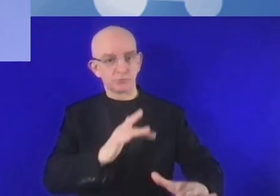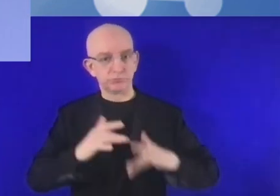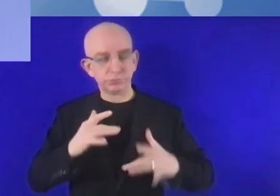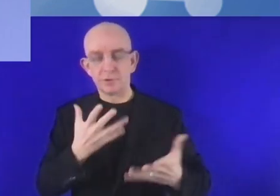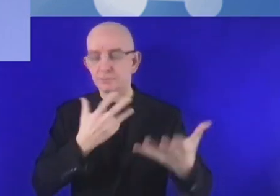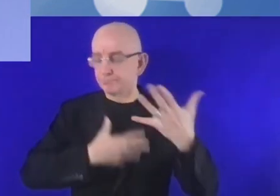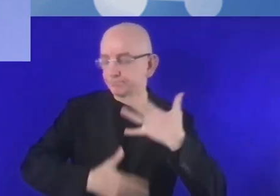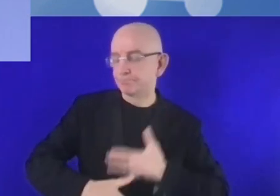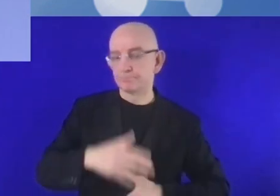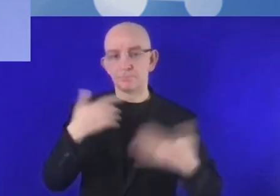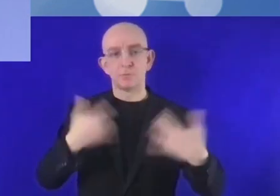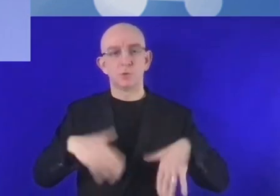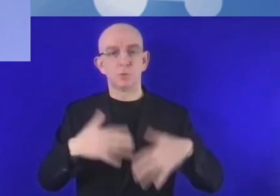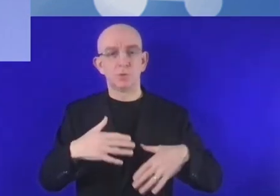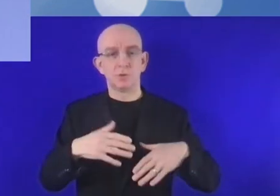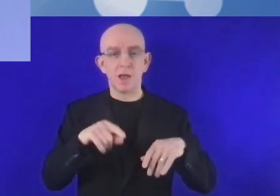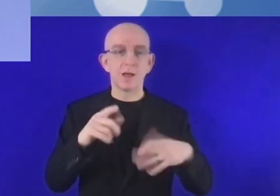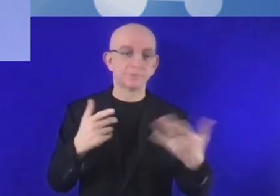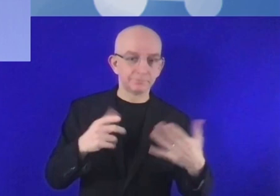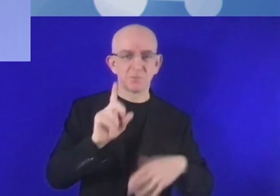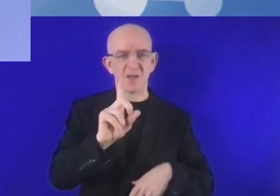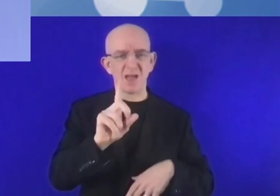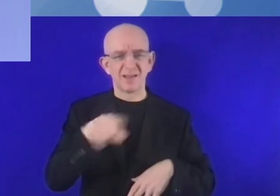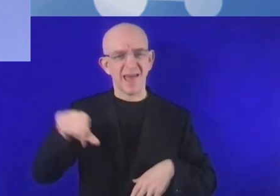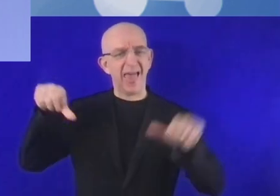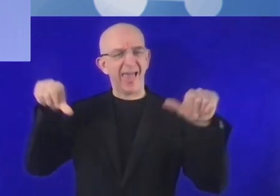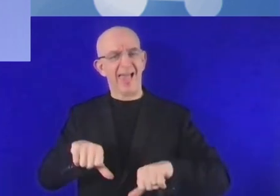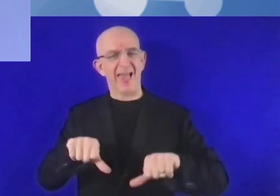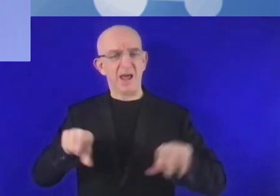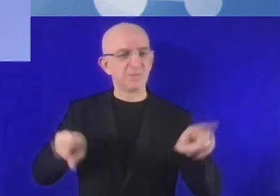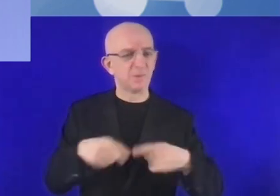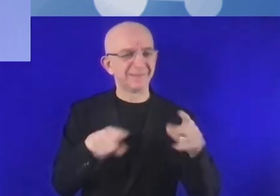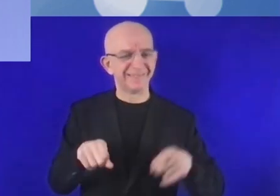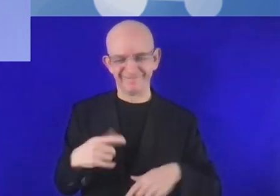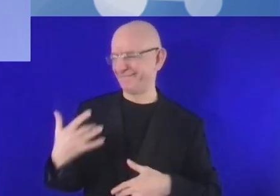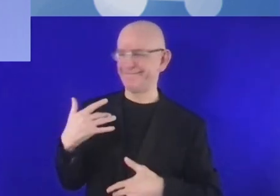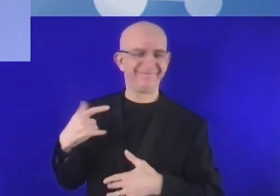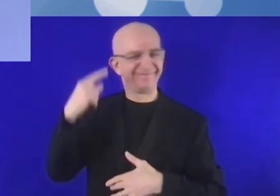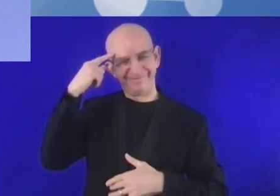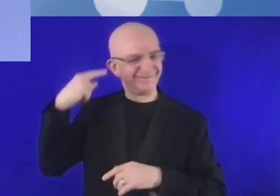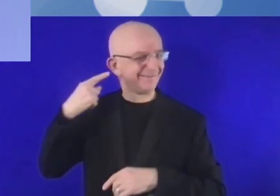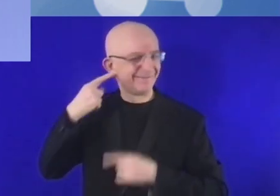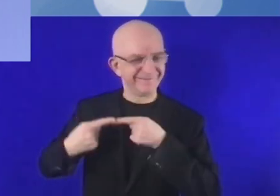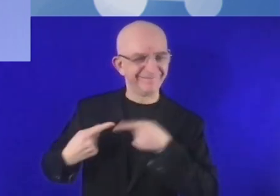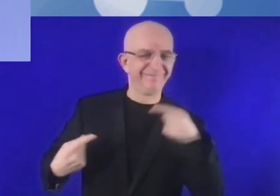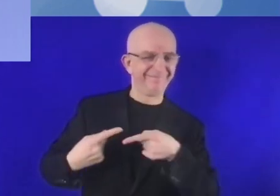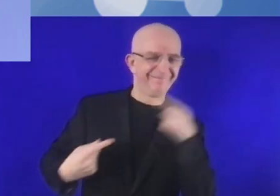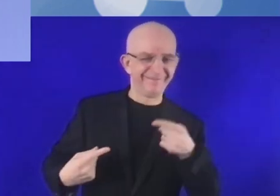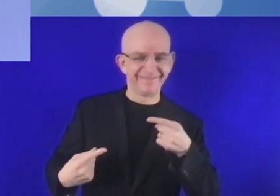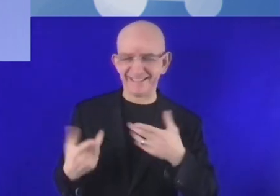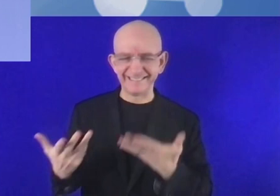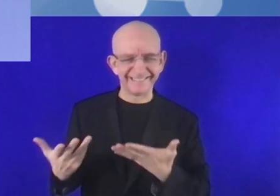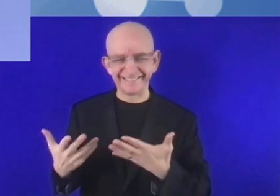dlaczego mielibyśmy się narażać, dlaczego mielibyśmy zobcować się z muzyką niższej jakości? Muzyka niższej jakości to